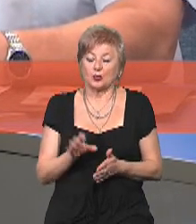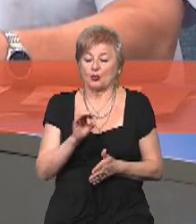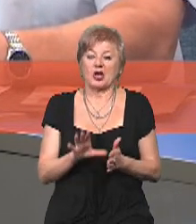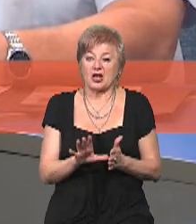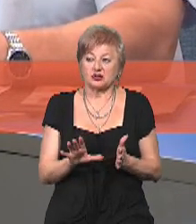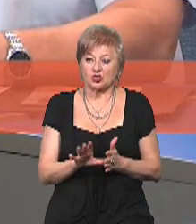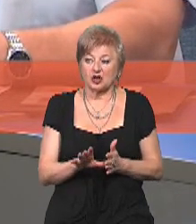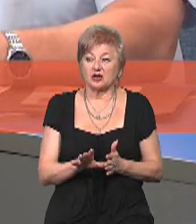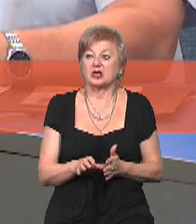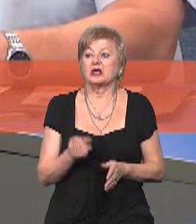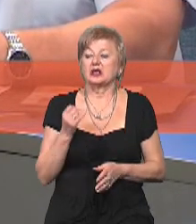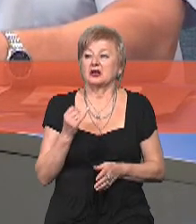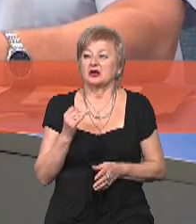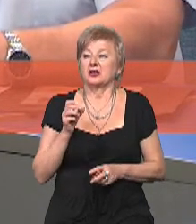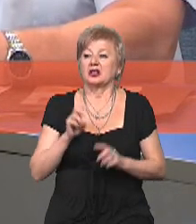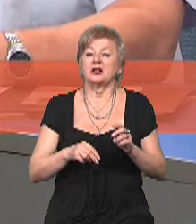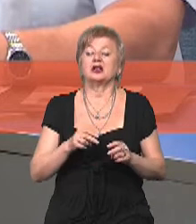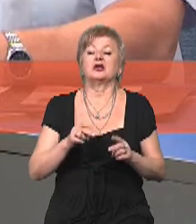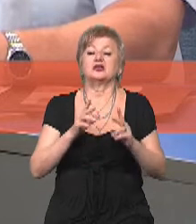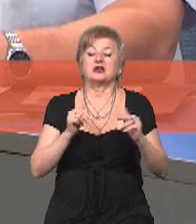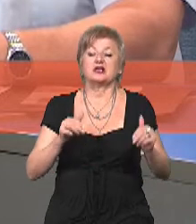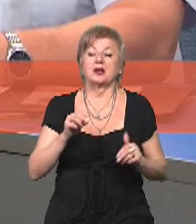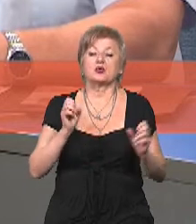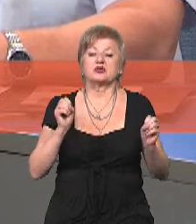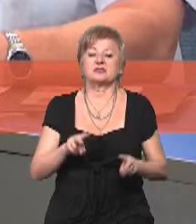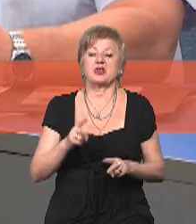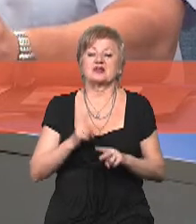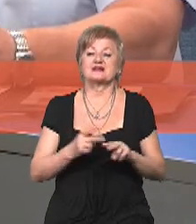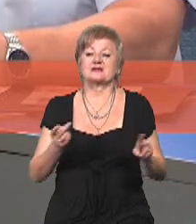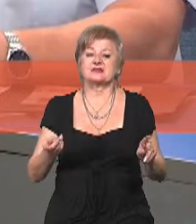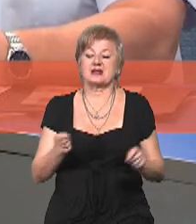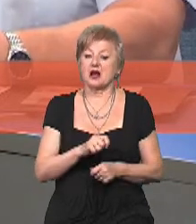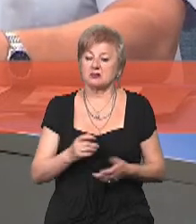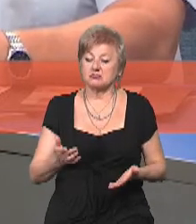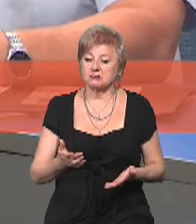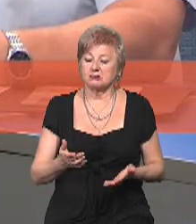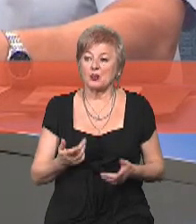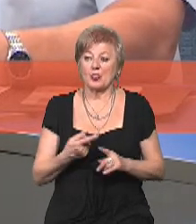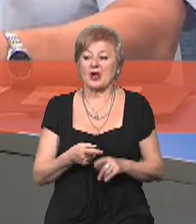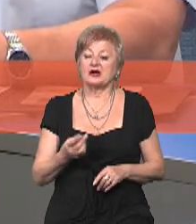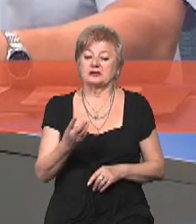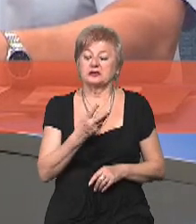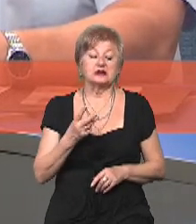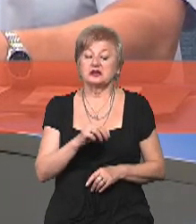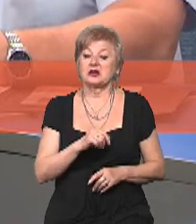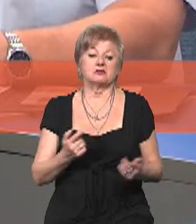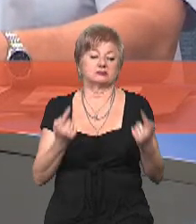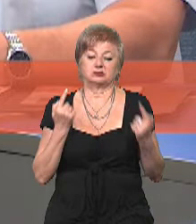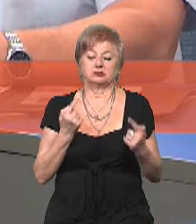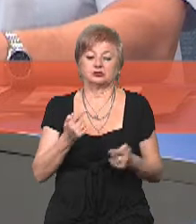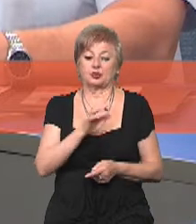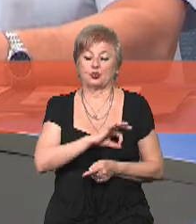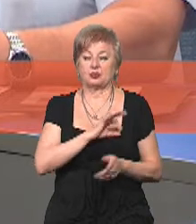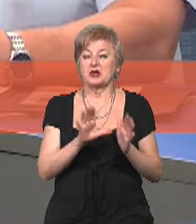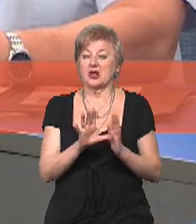электроэнергии. И завод «Днепросписталь» принимает участие. Ну, хотелось бы сказать, что это наиболее крупные потребители